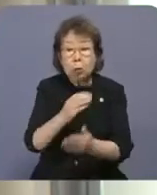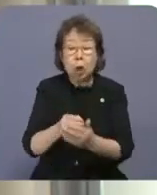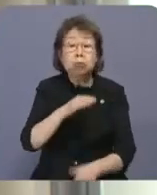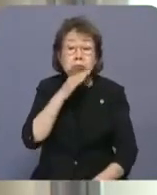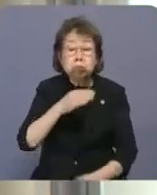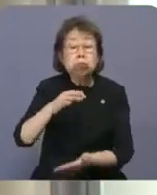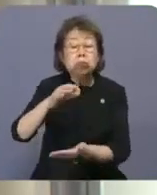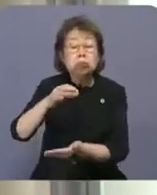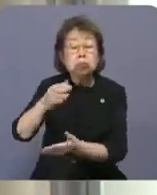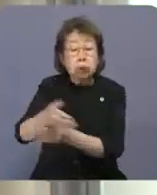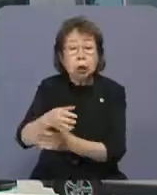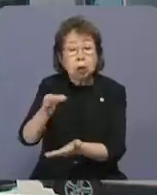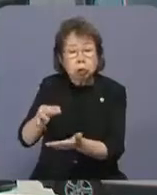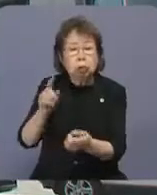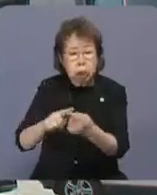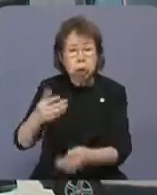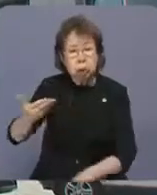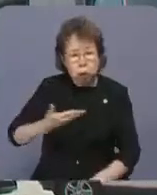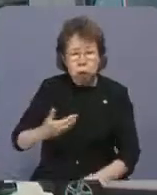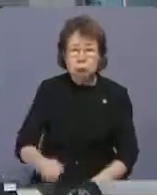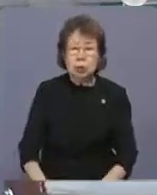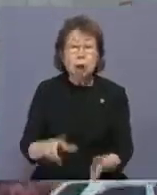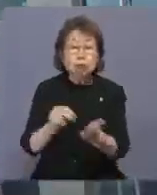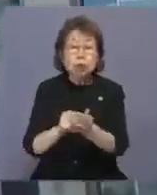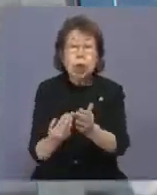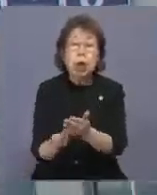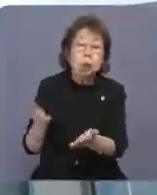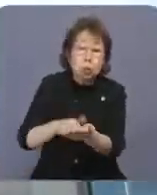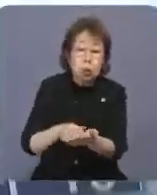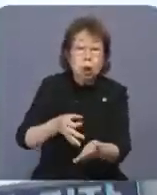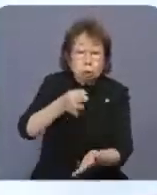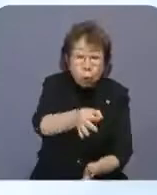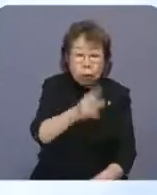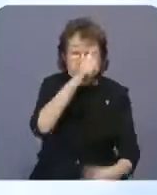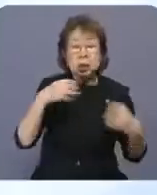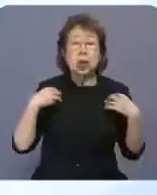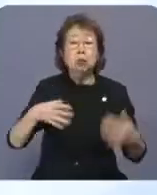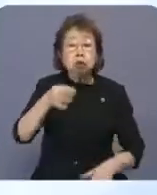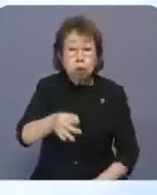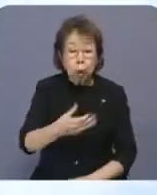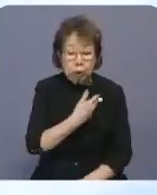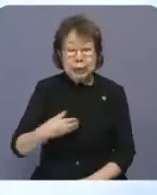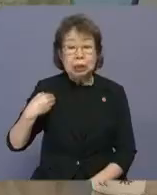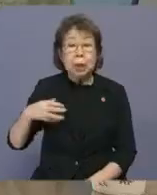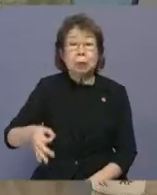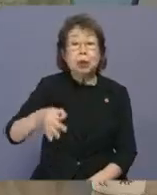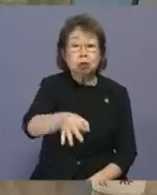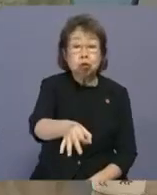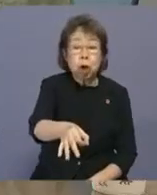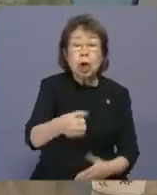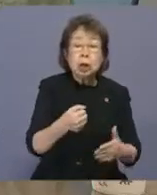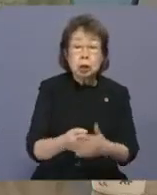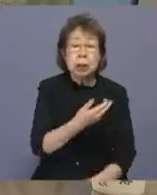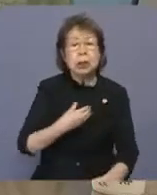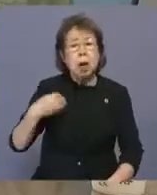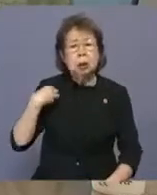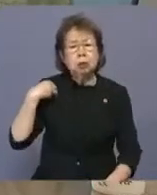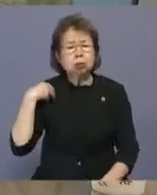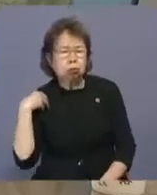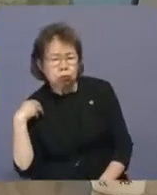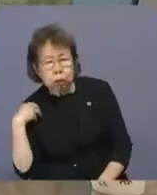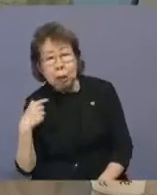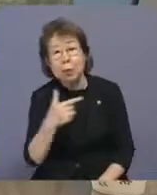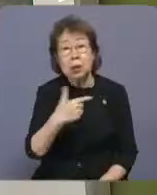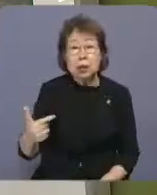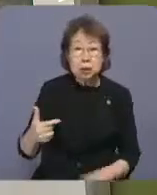가격으로 들어온 거거든요. 문제는 복구 비용이 국비뿐 아니라 지방비로도 나가다 보니 자치단체 부담도